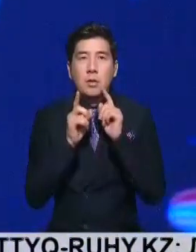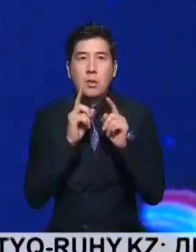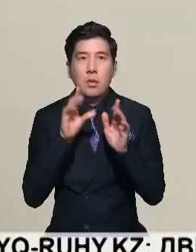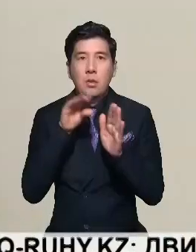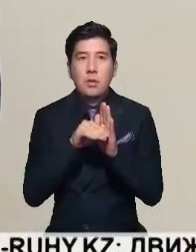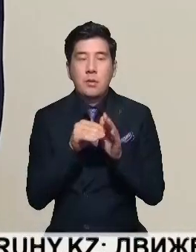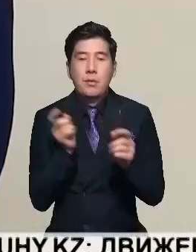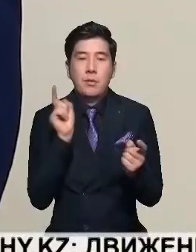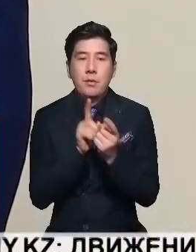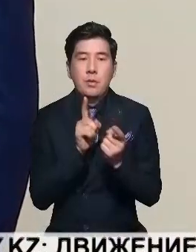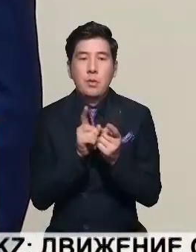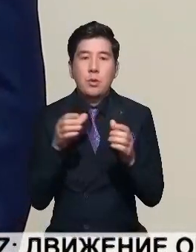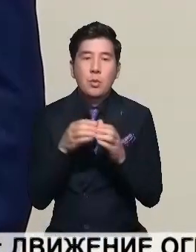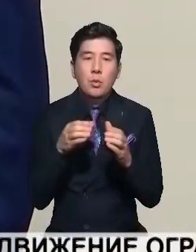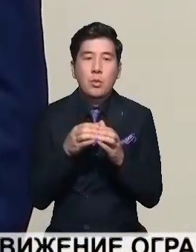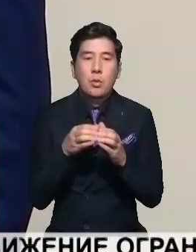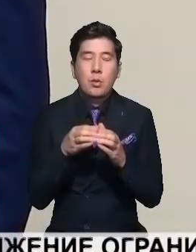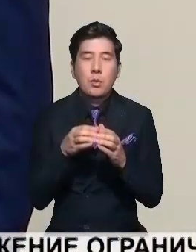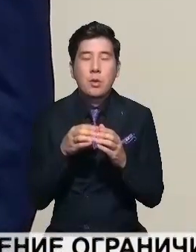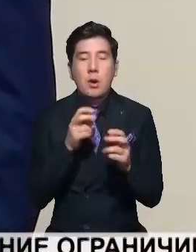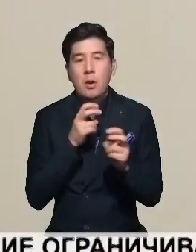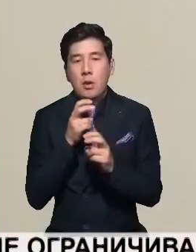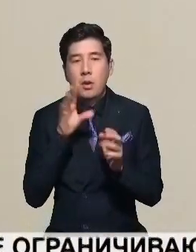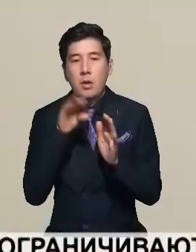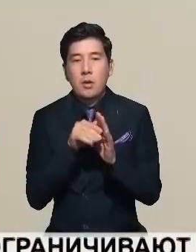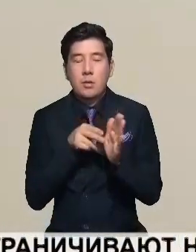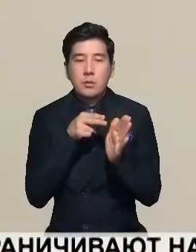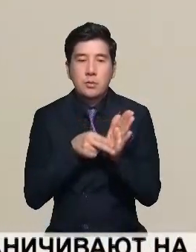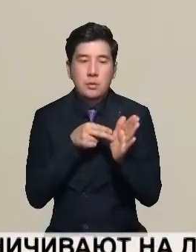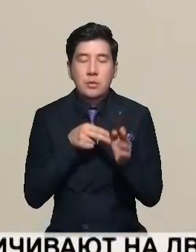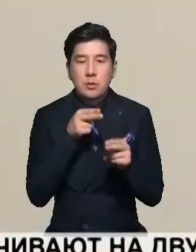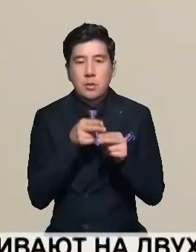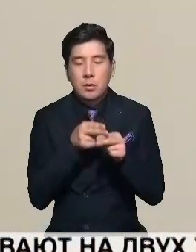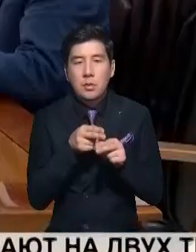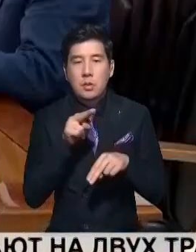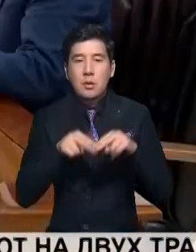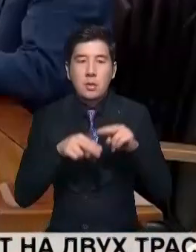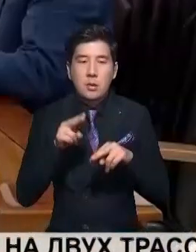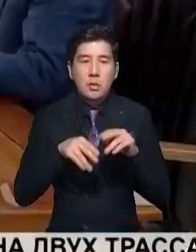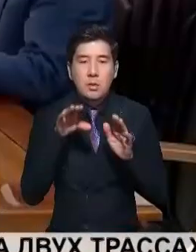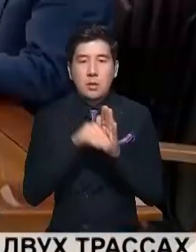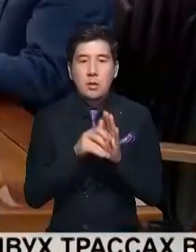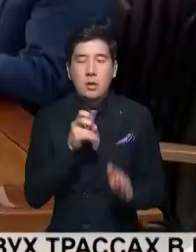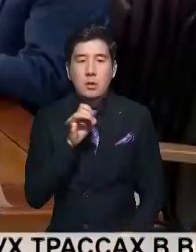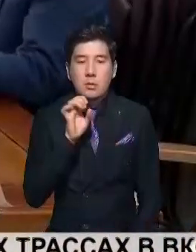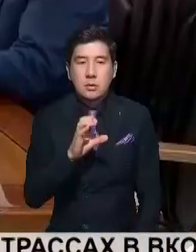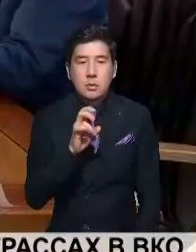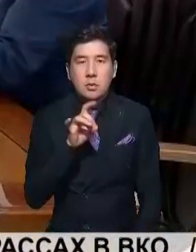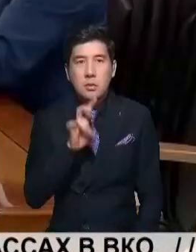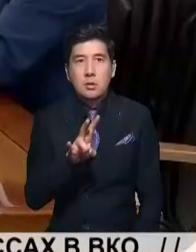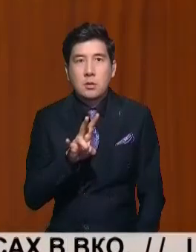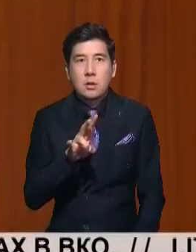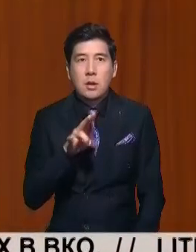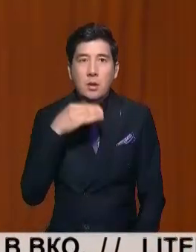встретился с руководителями крупных международных компаний в области железнодорожного машиностроения. Глава французской Alstom Эндрю Ди Леони заявил